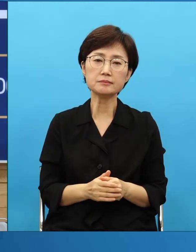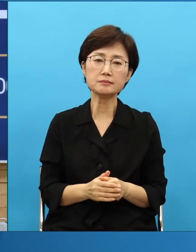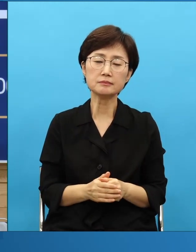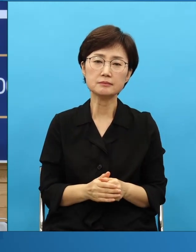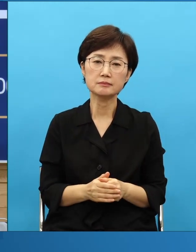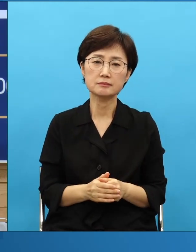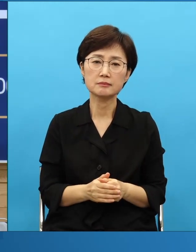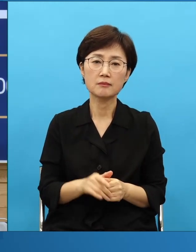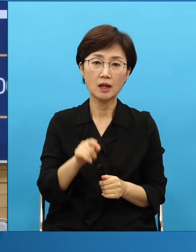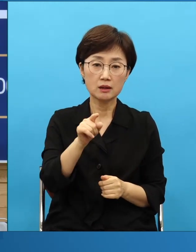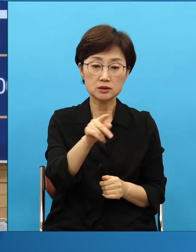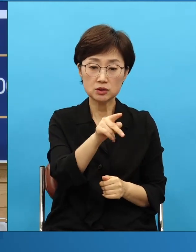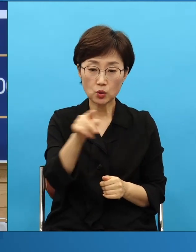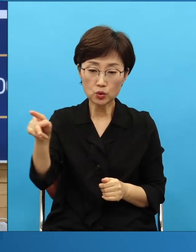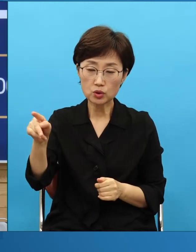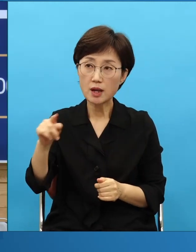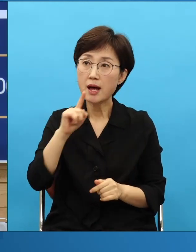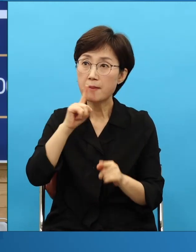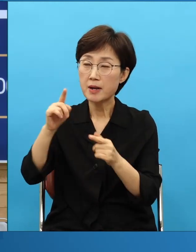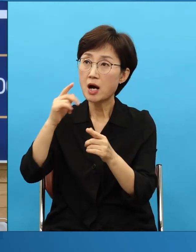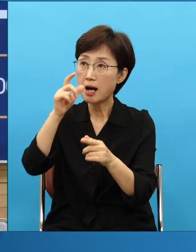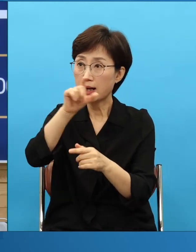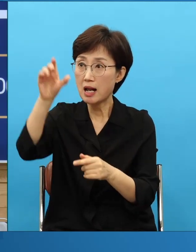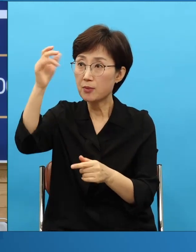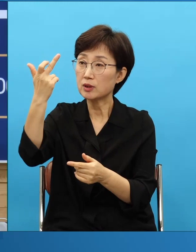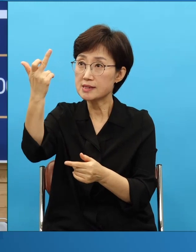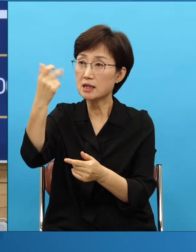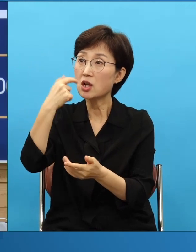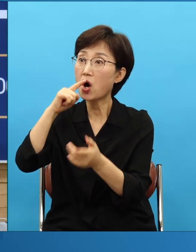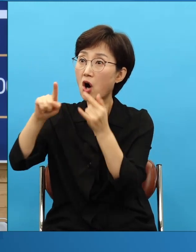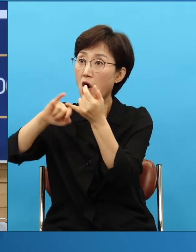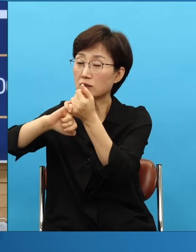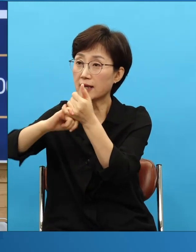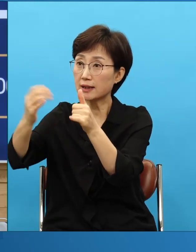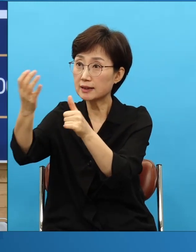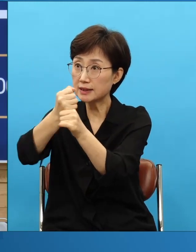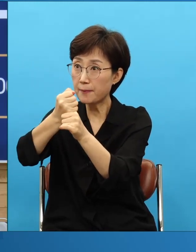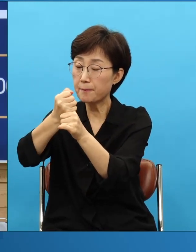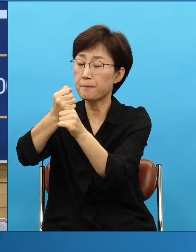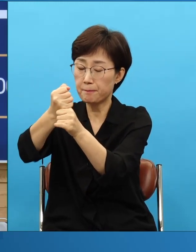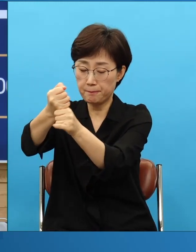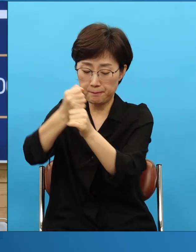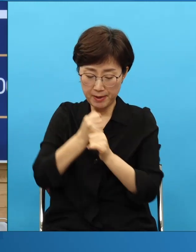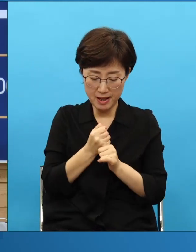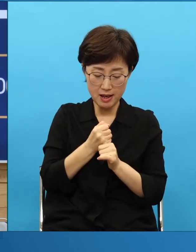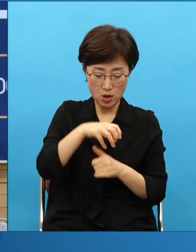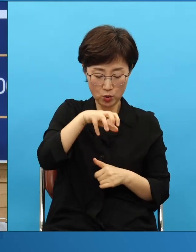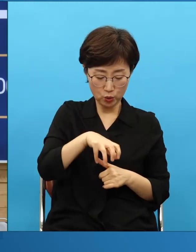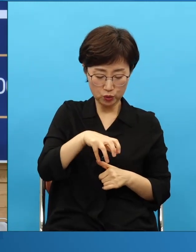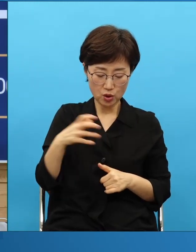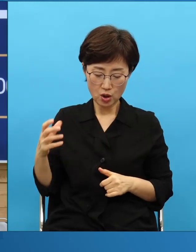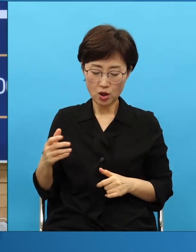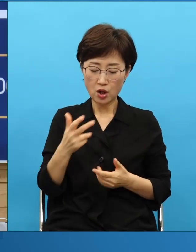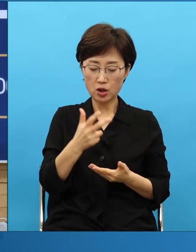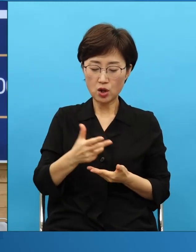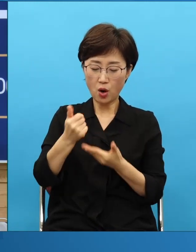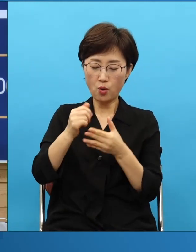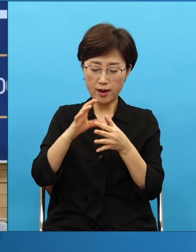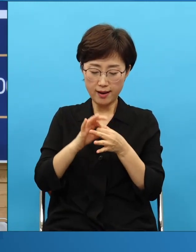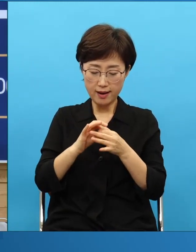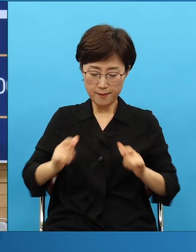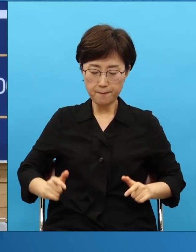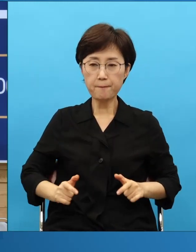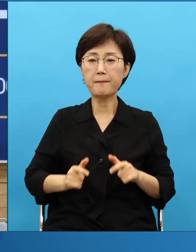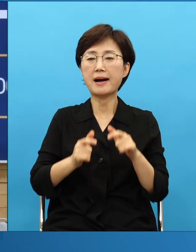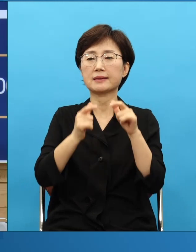this? 여호와의 망대. We call this the 이 partisan 내겠습니다. of the Lord. 그 응답 안 될 수가 없지. And so, of course, answers takes 안 되는 게 place. 이상한 거예요.